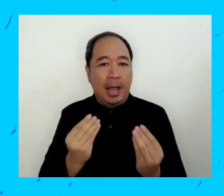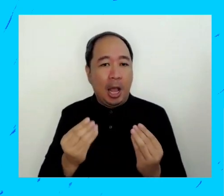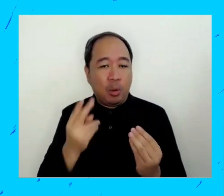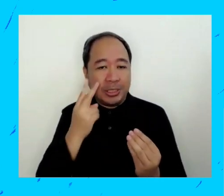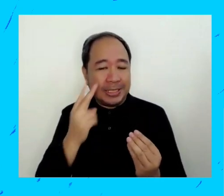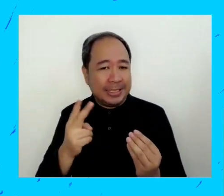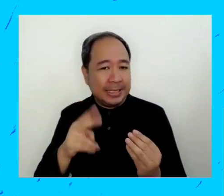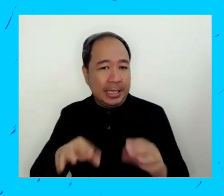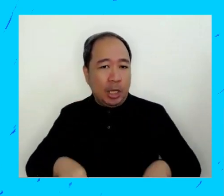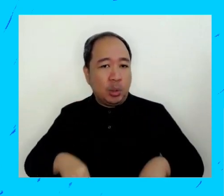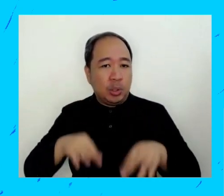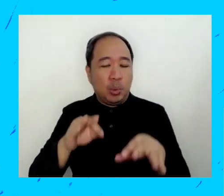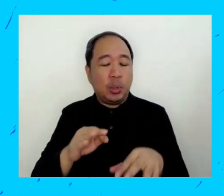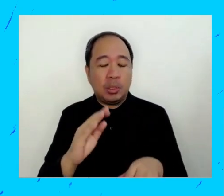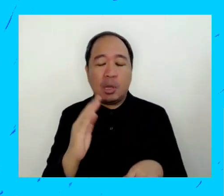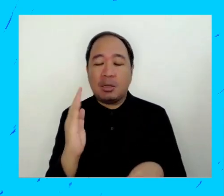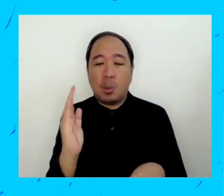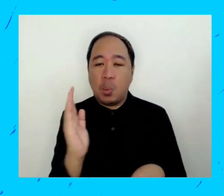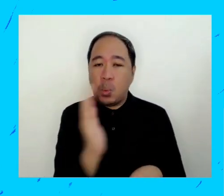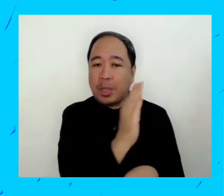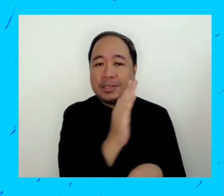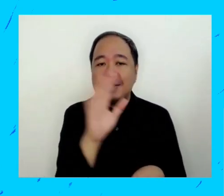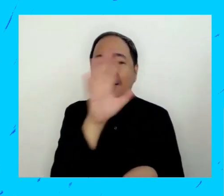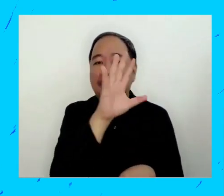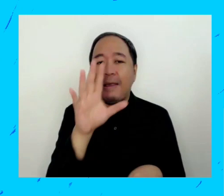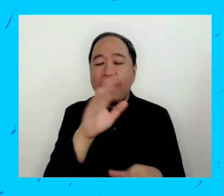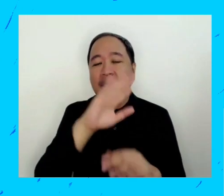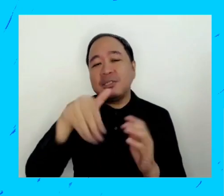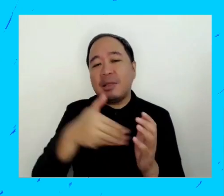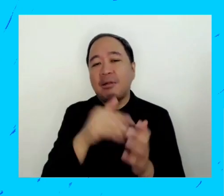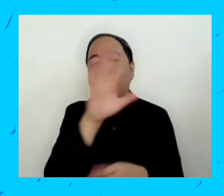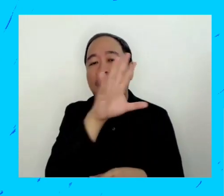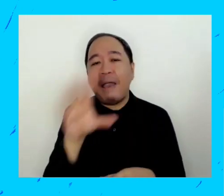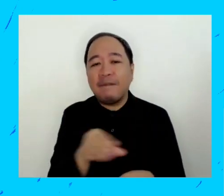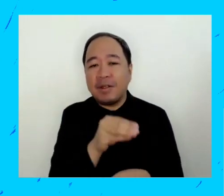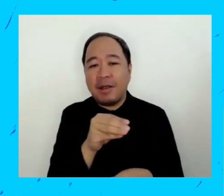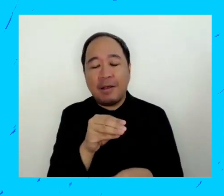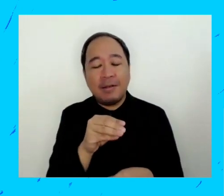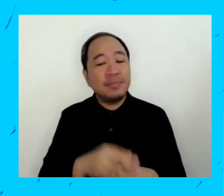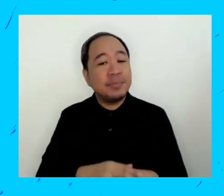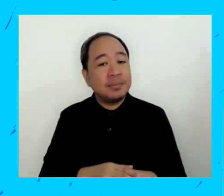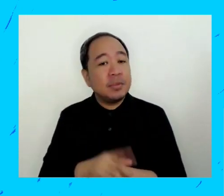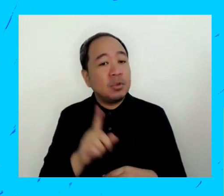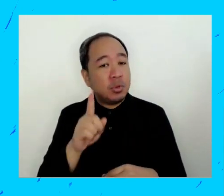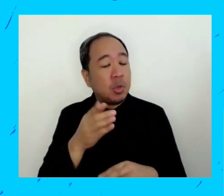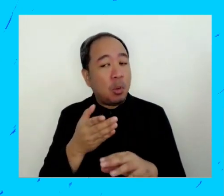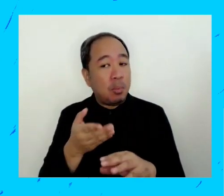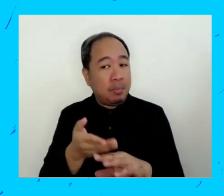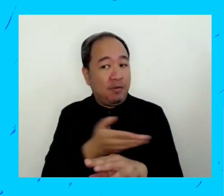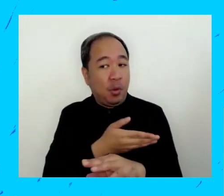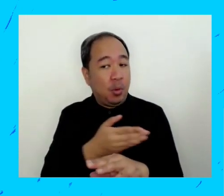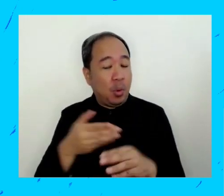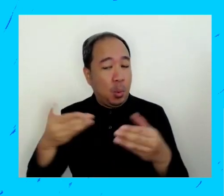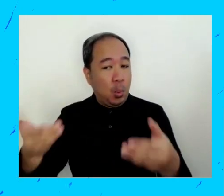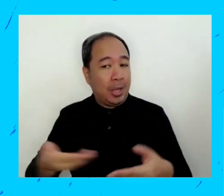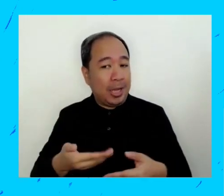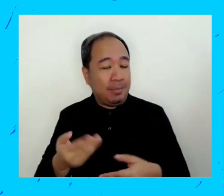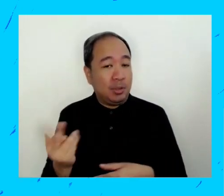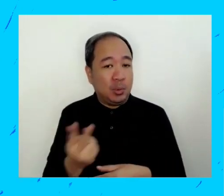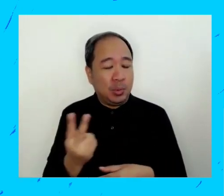et aussi en Afrique centrale. Avant de vous passer la parole à